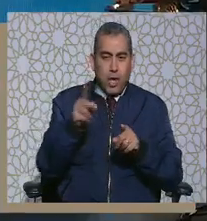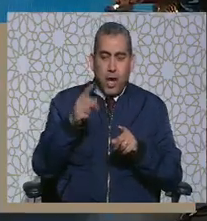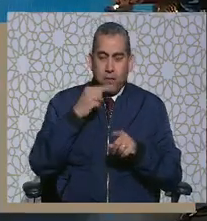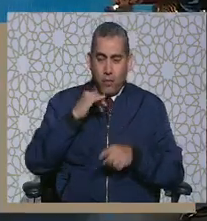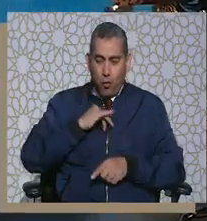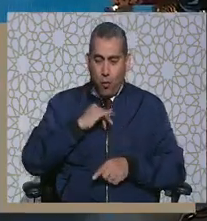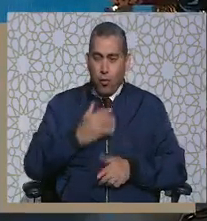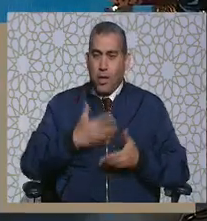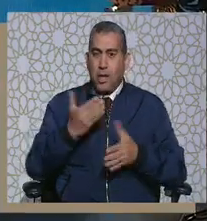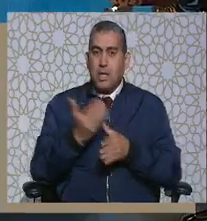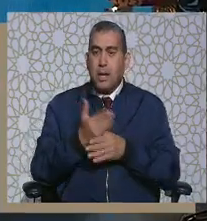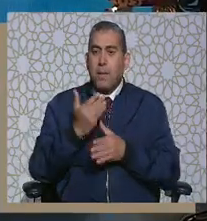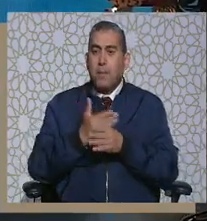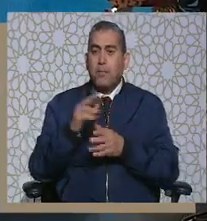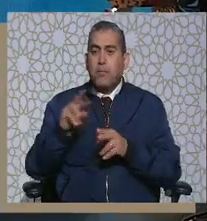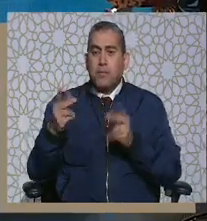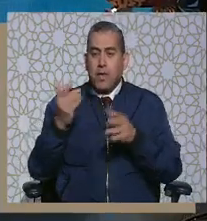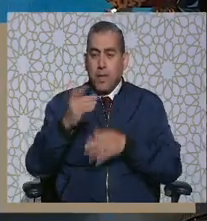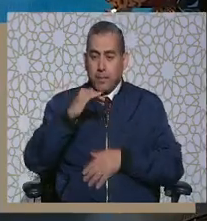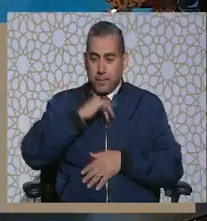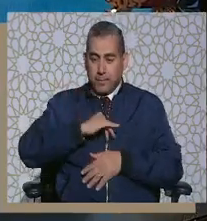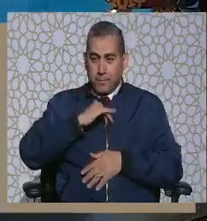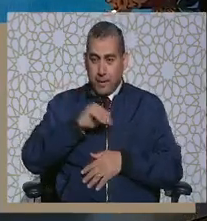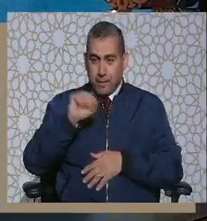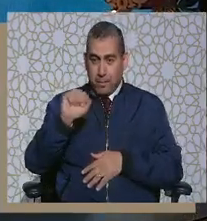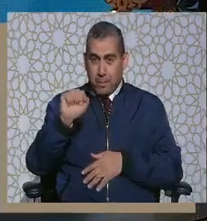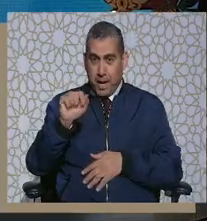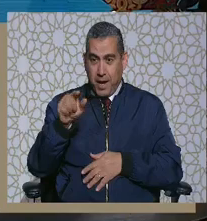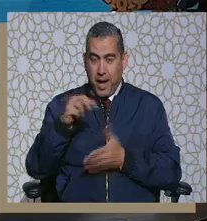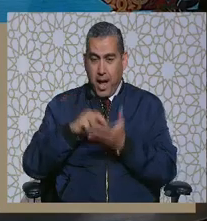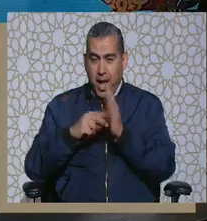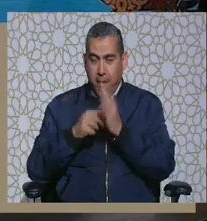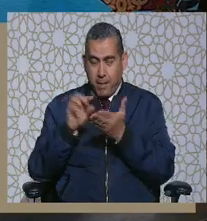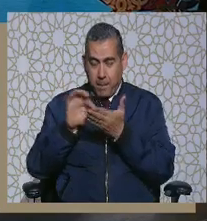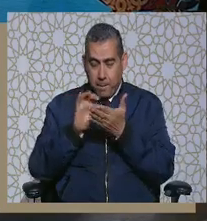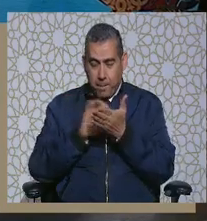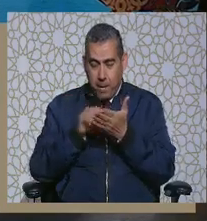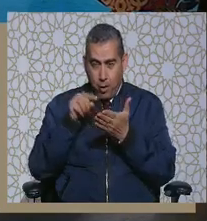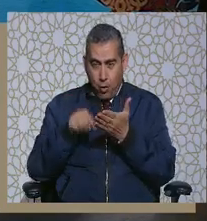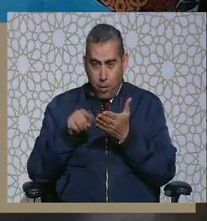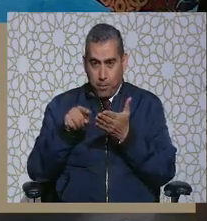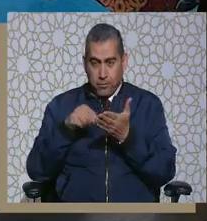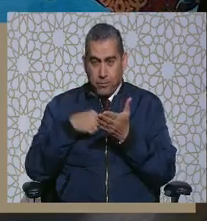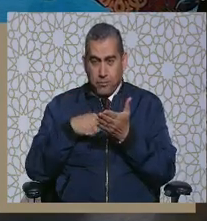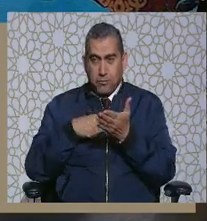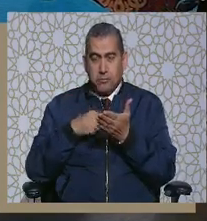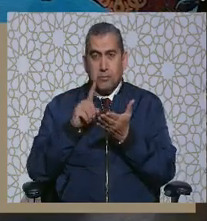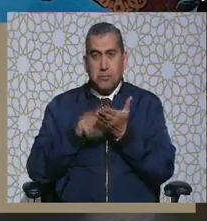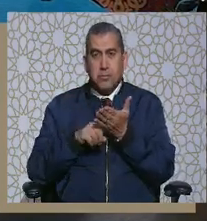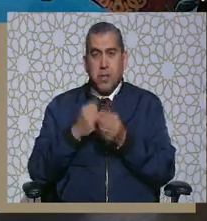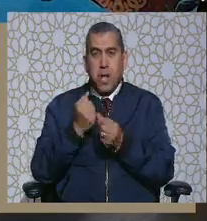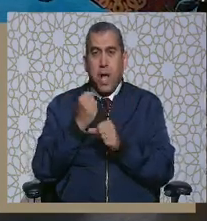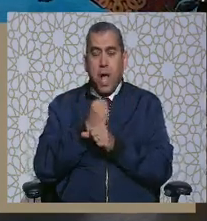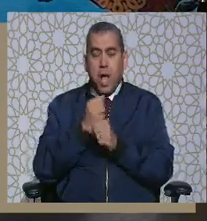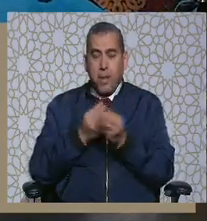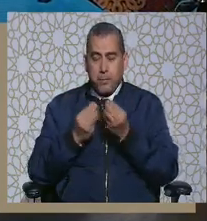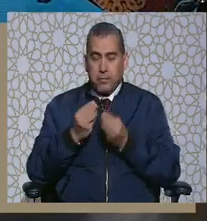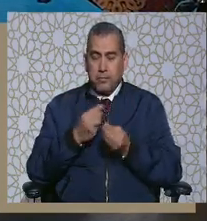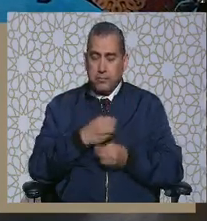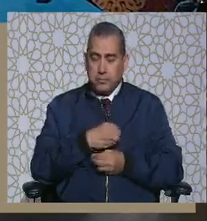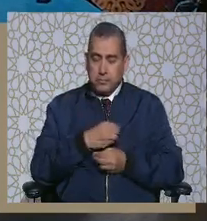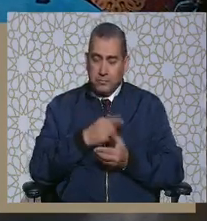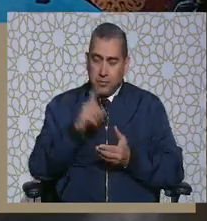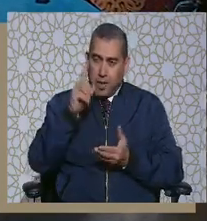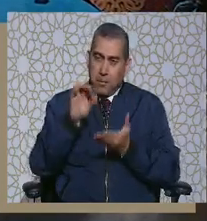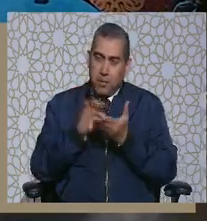السبب ان باطن ده تعامل مع القدر بتعامل حسن